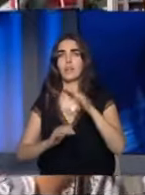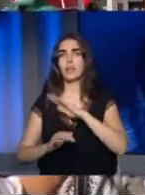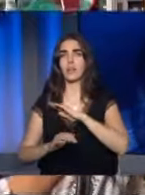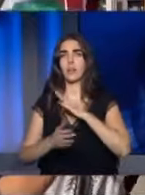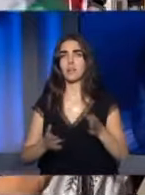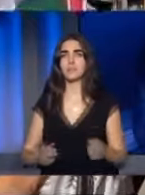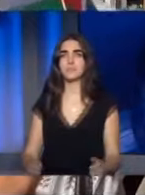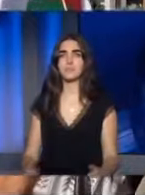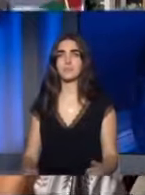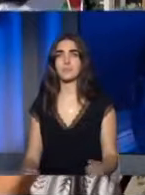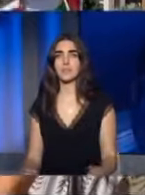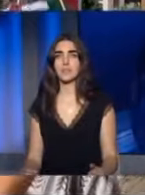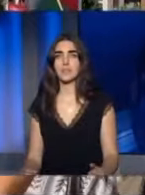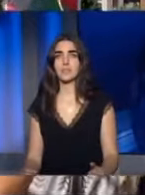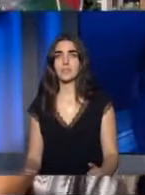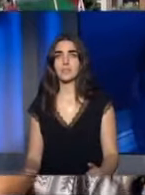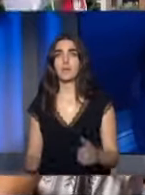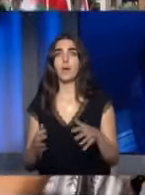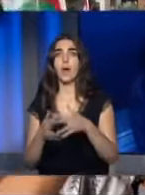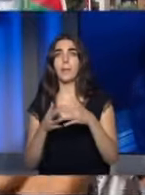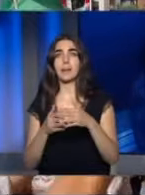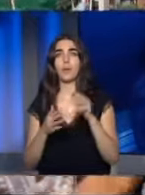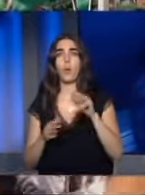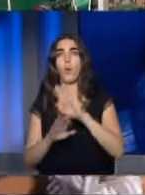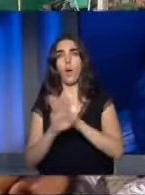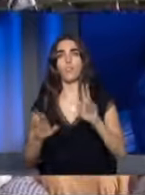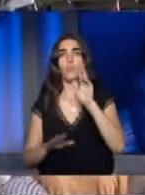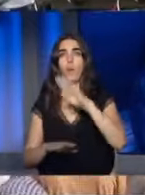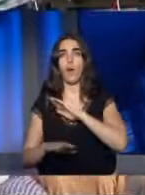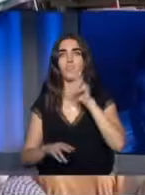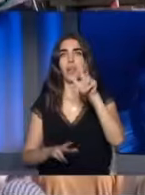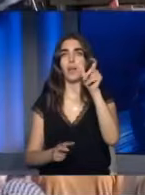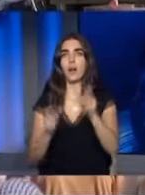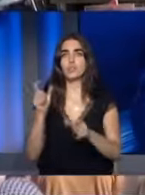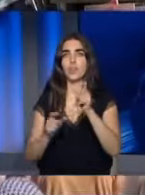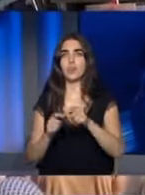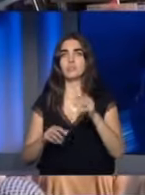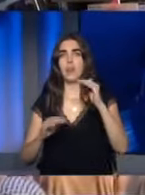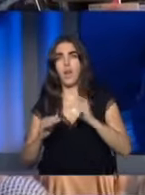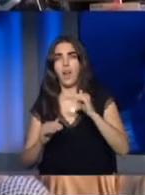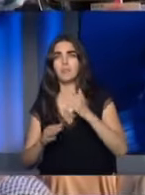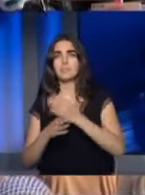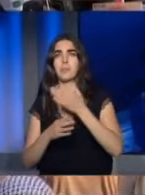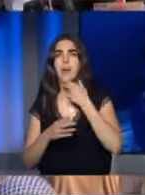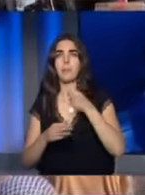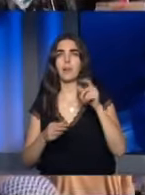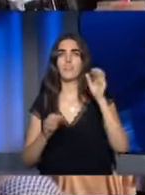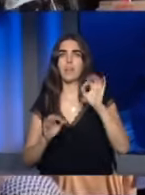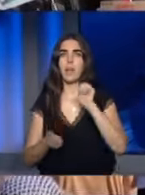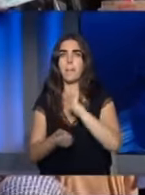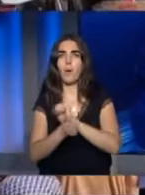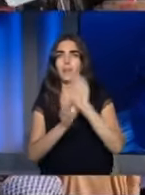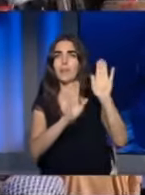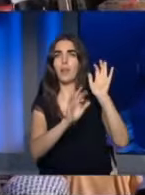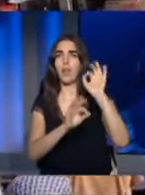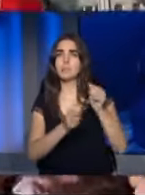نيويورك اوقفت الشرطه 30 شخصا على الاقل بعد ما اعتصم محتجون مؤيدون للفلسطينيين امام متحف